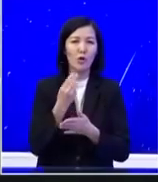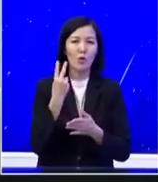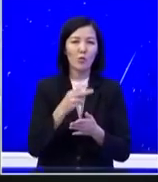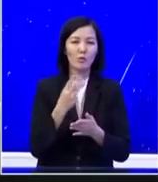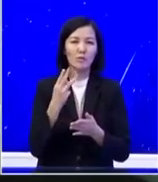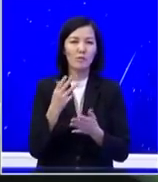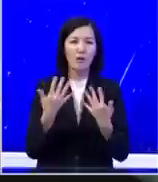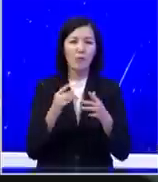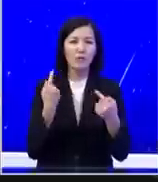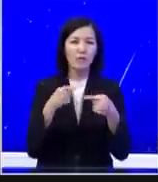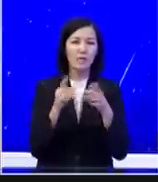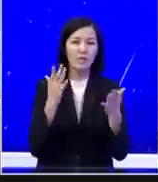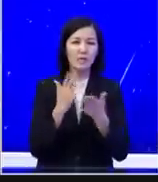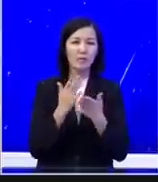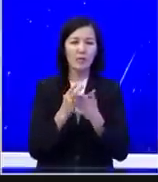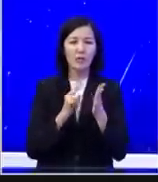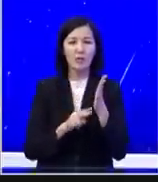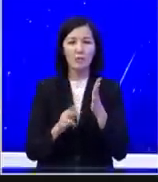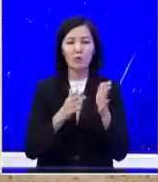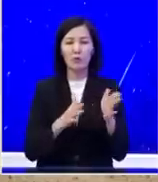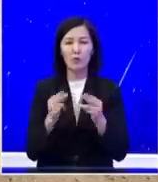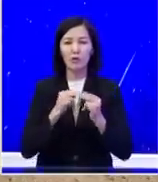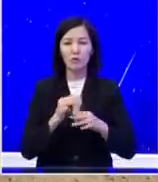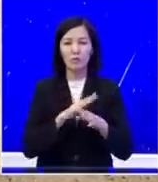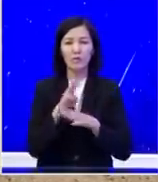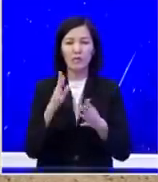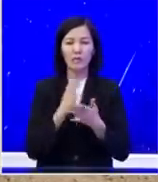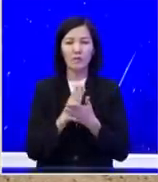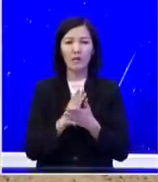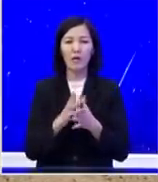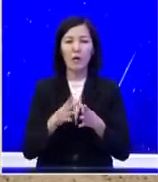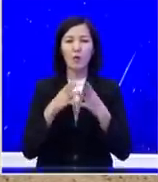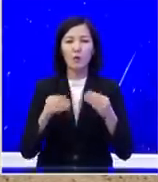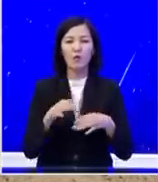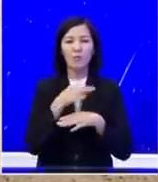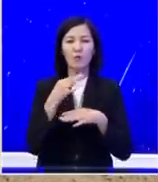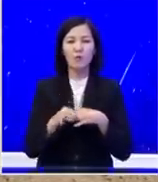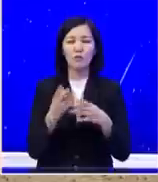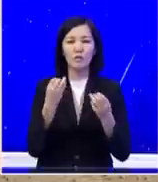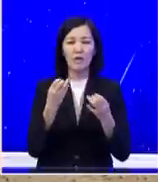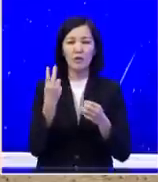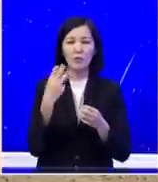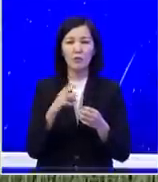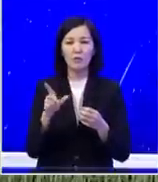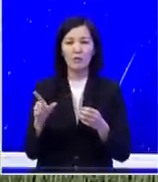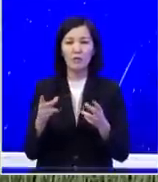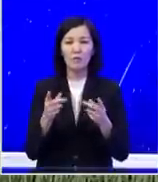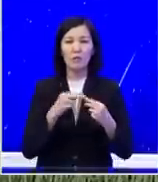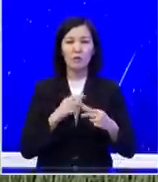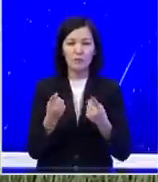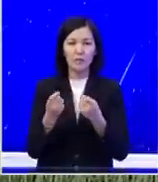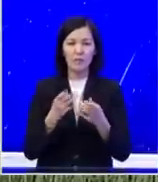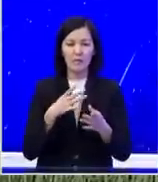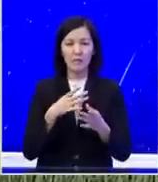ауыл шаруашылық техникасын пайдаланады. 70 тұрақты жұмыскері бар. Көктем мен күзгі науқанда тағы 30 адам жұмысқа тартылады. В этом году